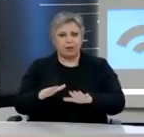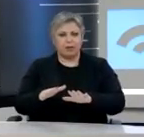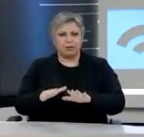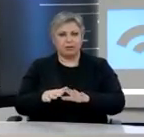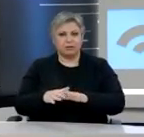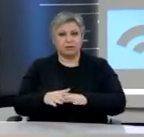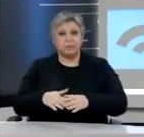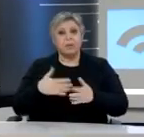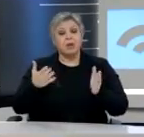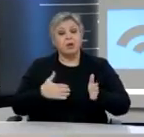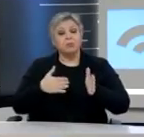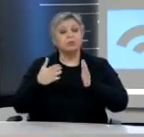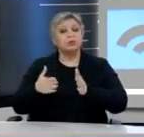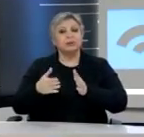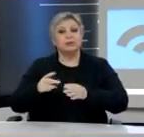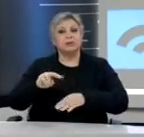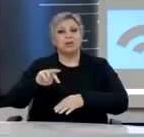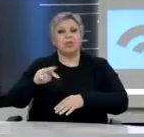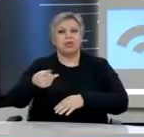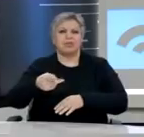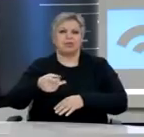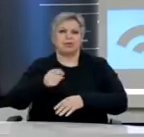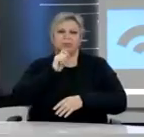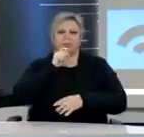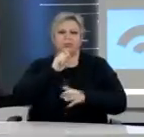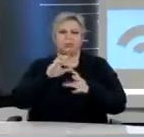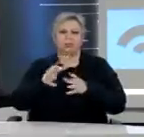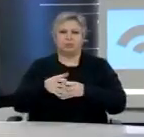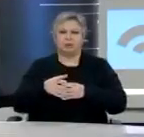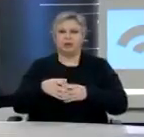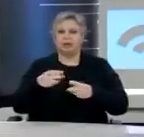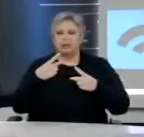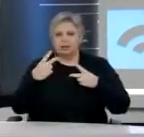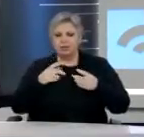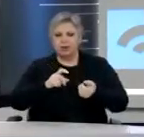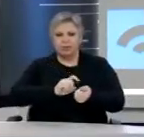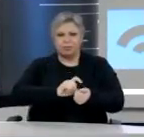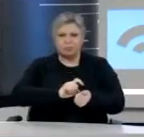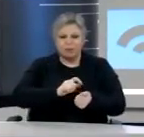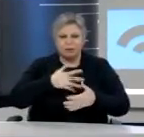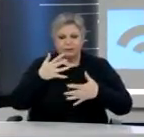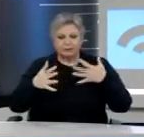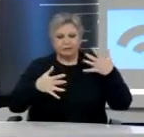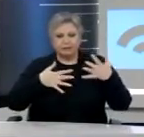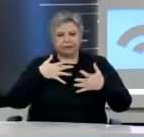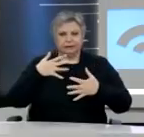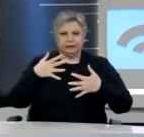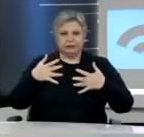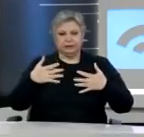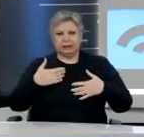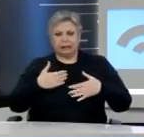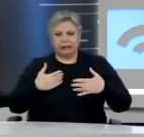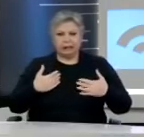Όμως από την πλευρά της αντιπολίτευσης βλέπω αυτή την ευρικότητα, αυτή τη σύγχυση, αυτή την αμηχανία. Πριν από μια εβδομάδα